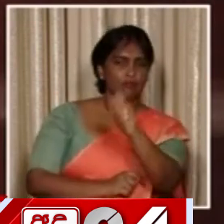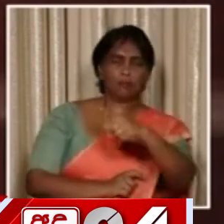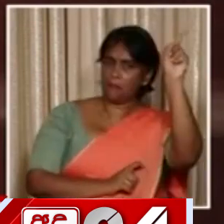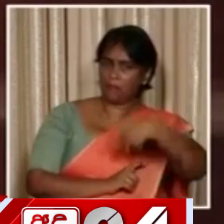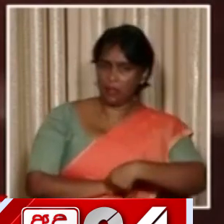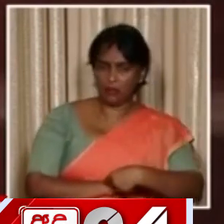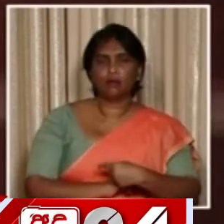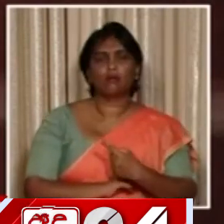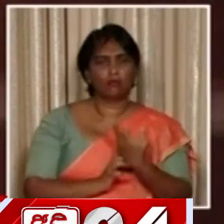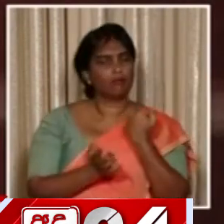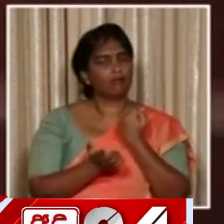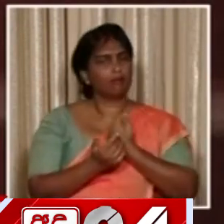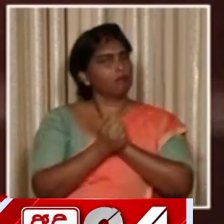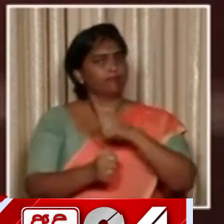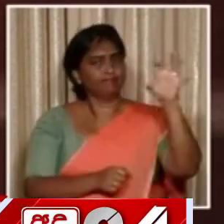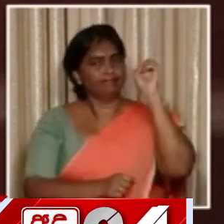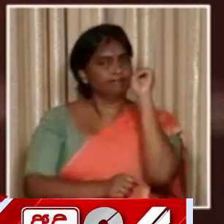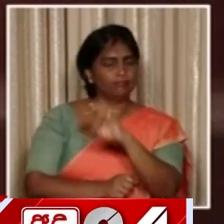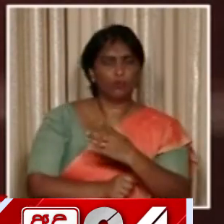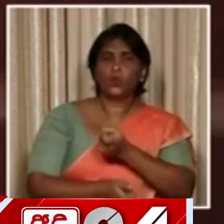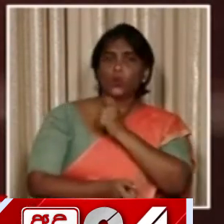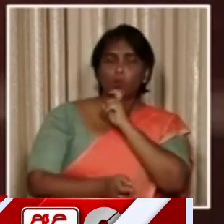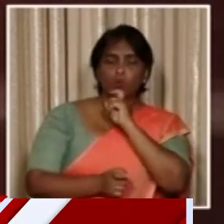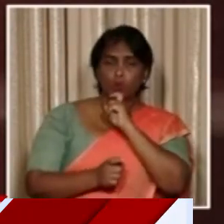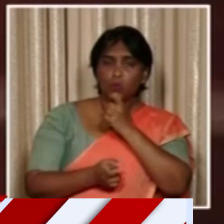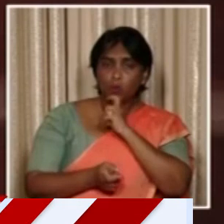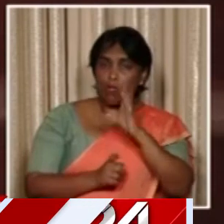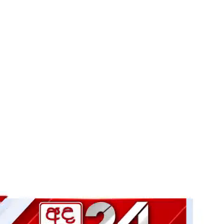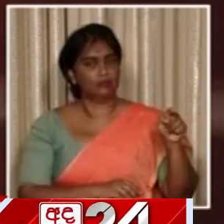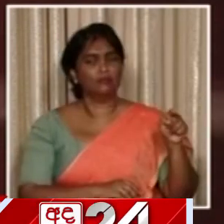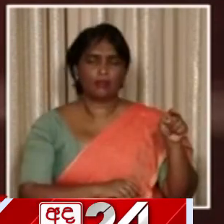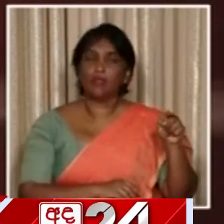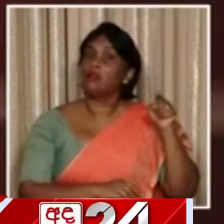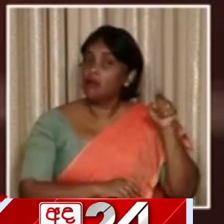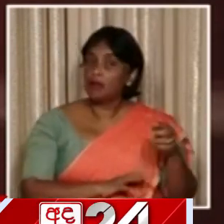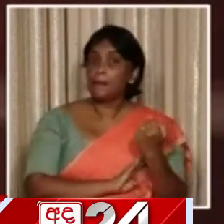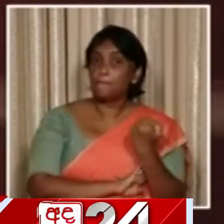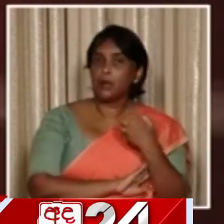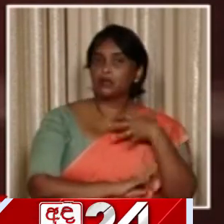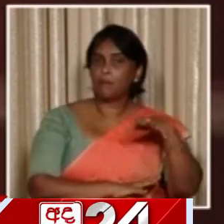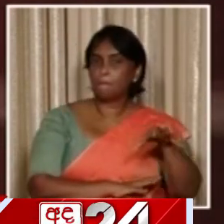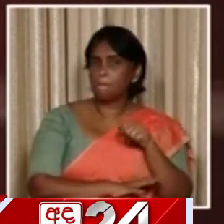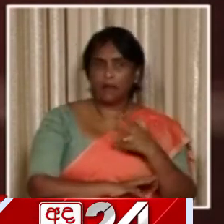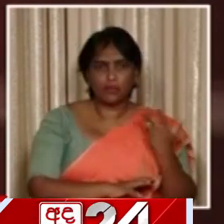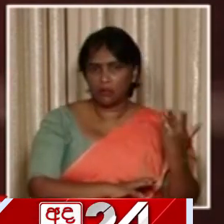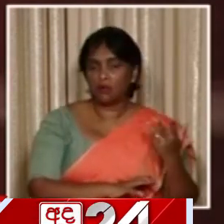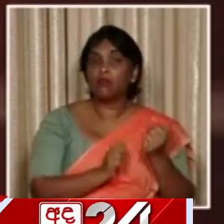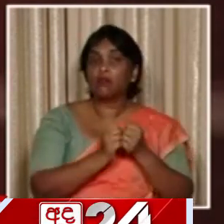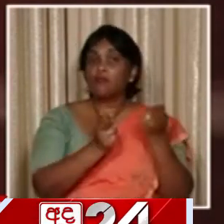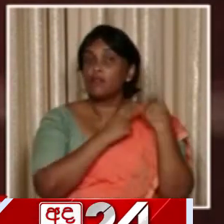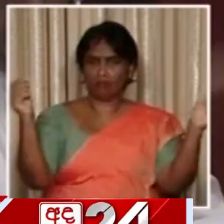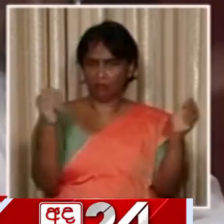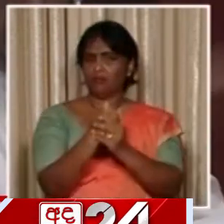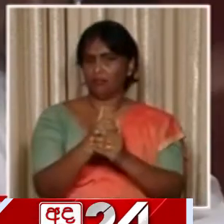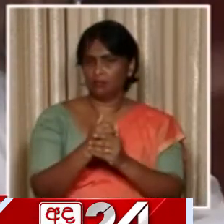ගන්න පුළුවන් වරෙන්තුවක් නිකුත් කරන්න පුළුවන් නඩුවක් විභාග කරලා දඬුවම් දෙන්න පුළුවන් ඒ බලය ඔහු පාවිච්චි නොකරා නම් ඒකේ වගකීම ඔහු